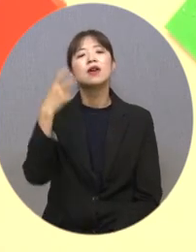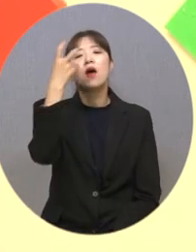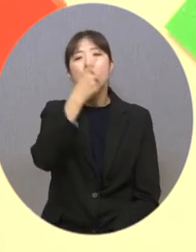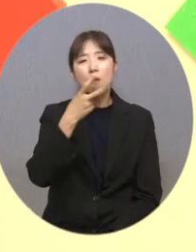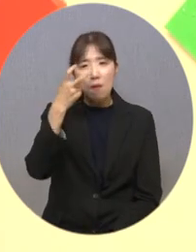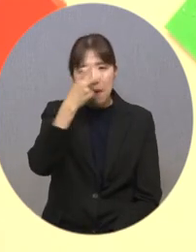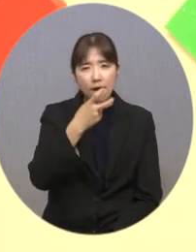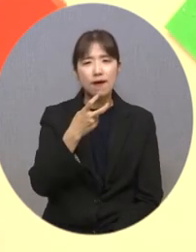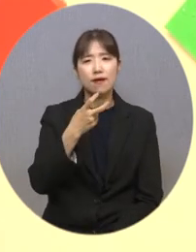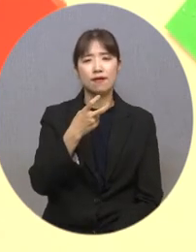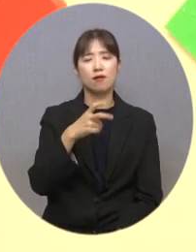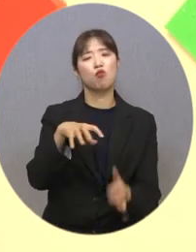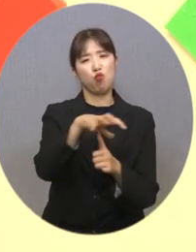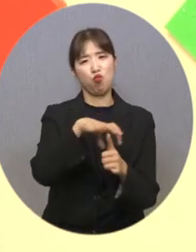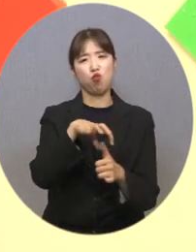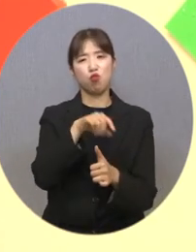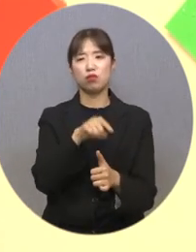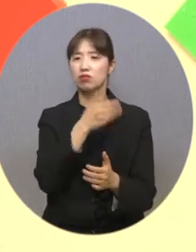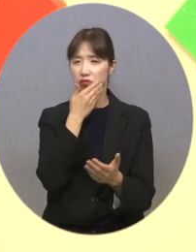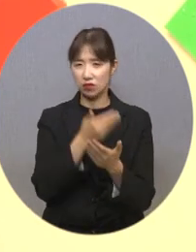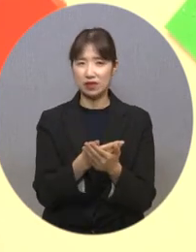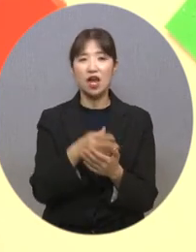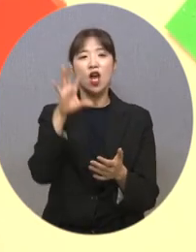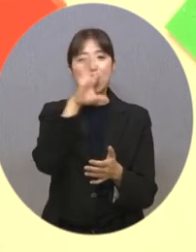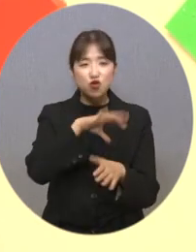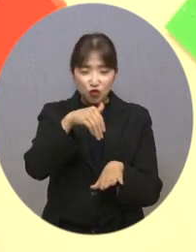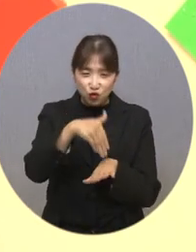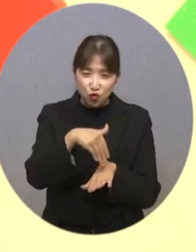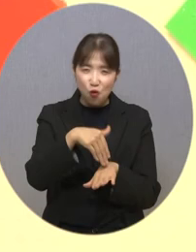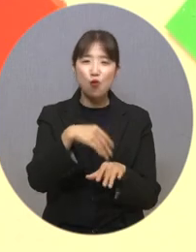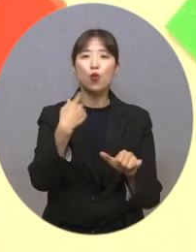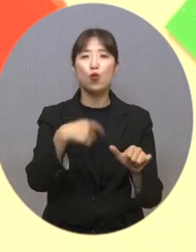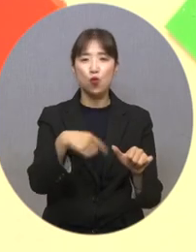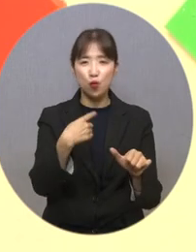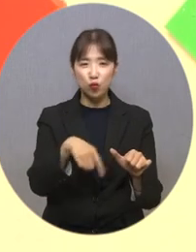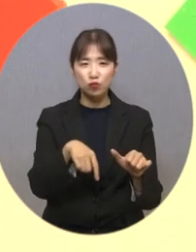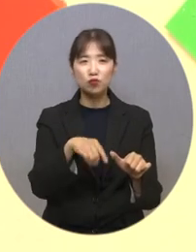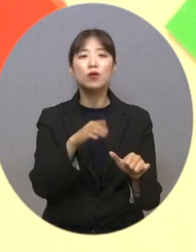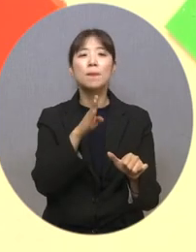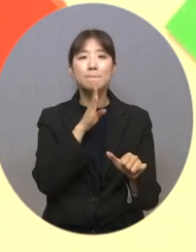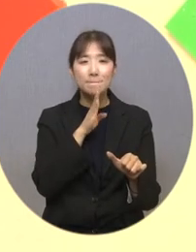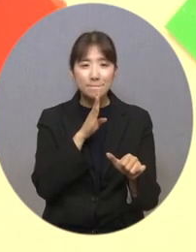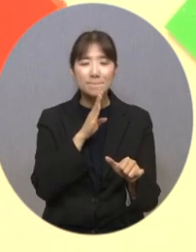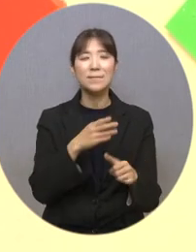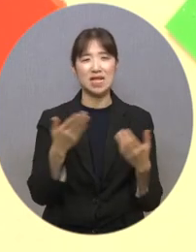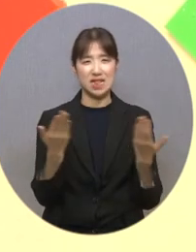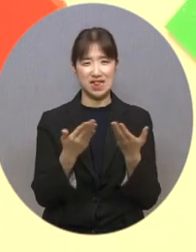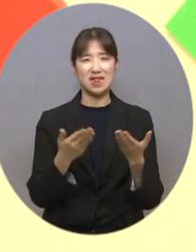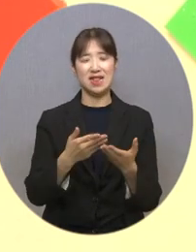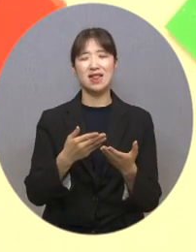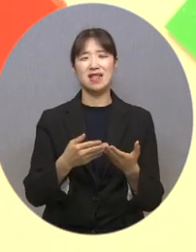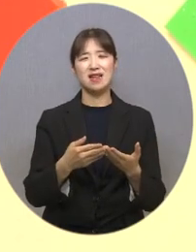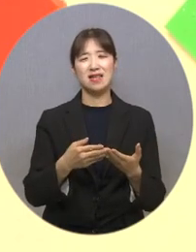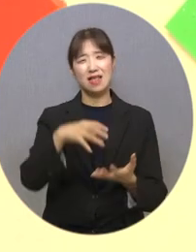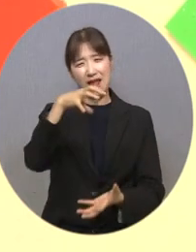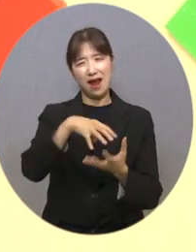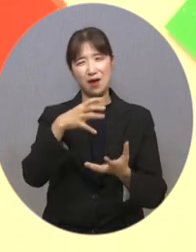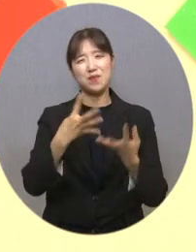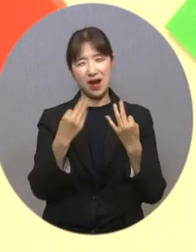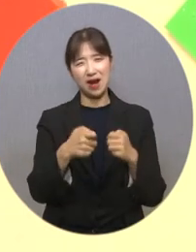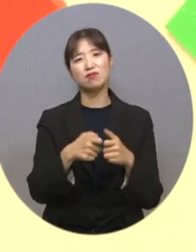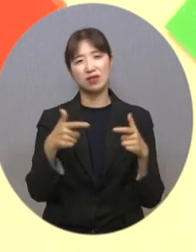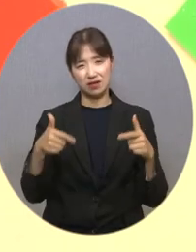고용하는 데도 목적이 있습니다. 네. 훈련을 시키고 교육을 시키고 그다음에 생산성 확대도 시키는 부분들이 그러니까